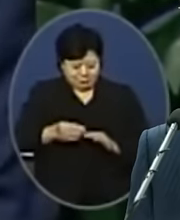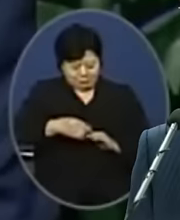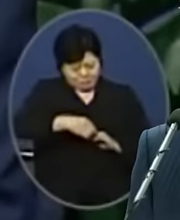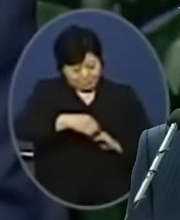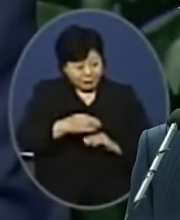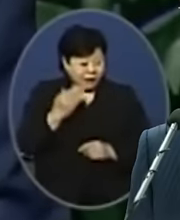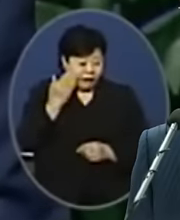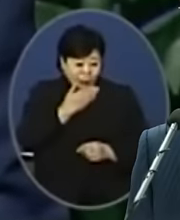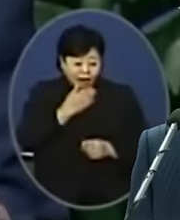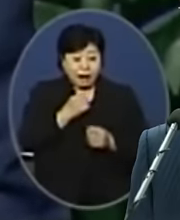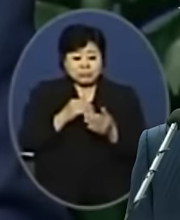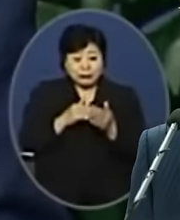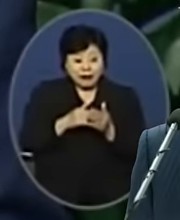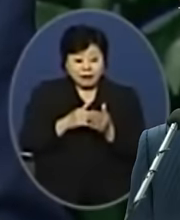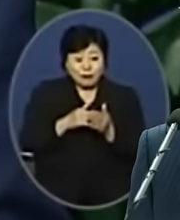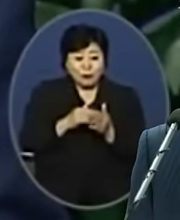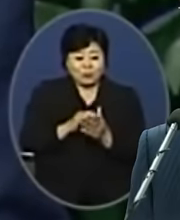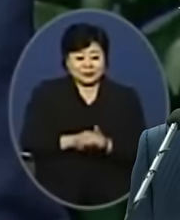다 하고